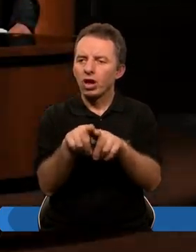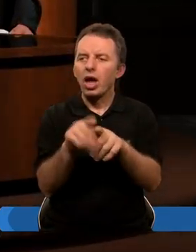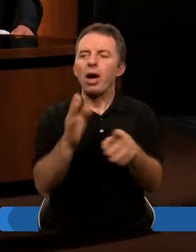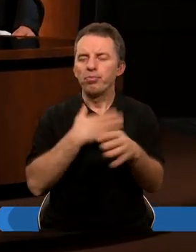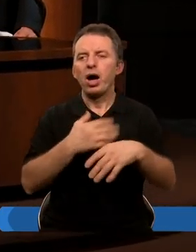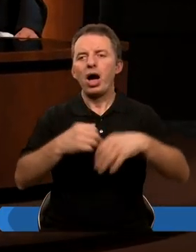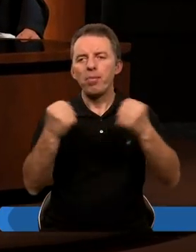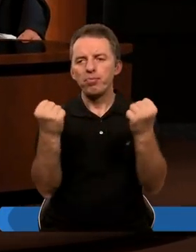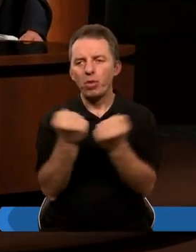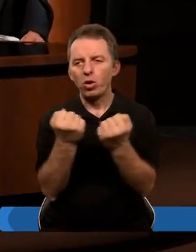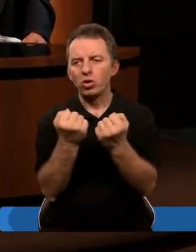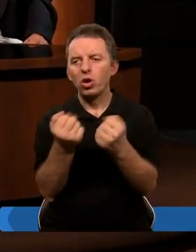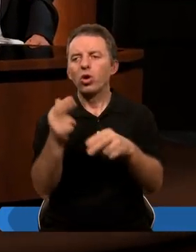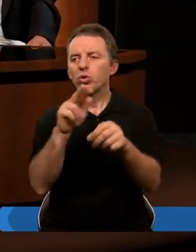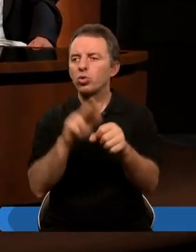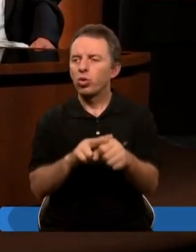moc,